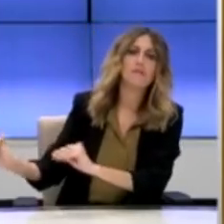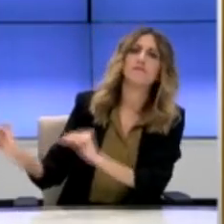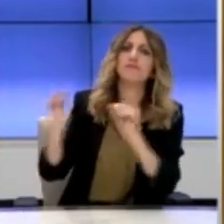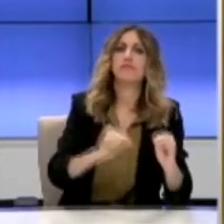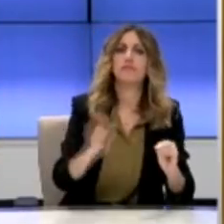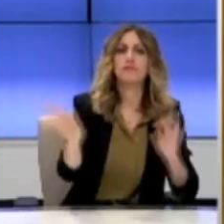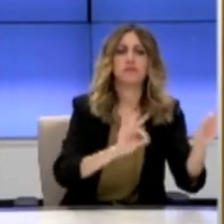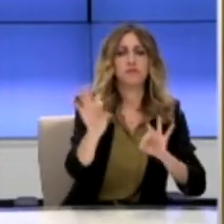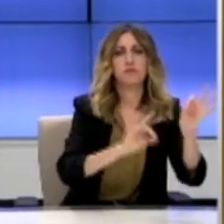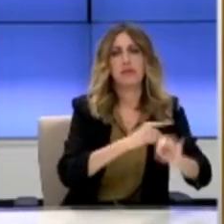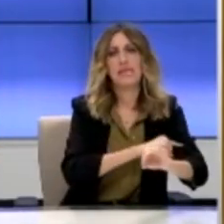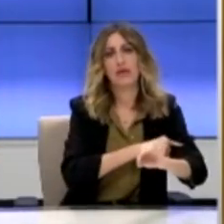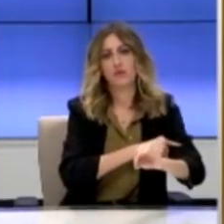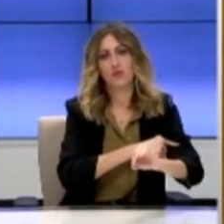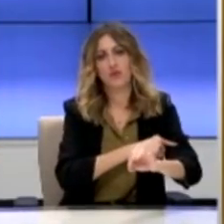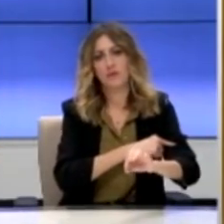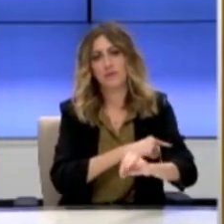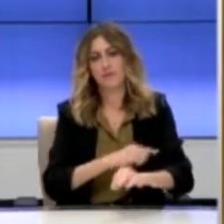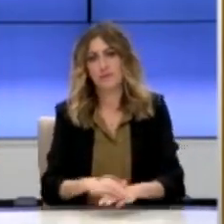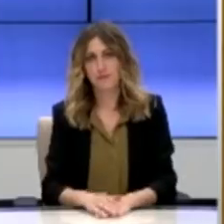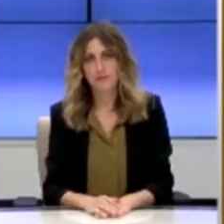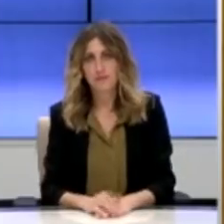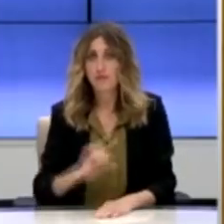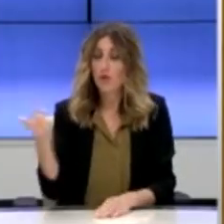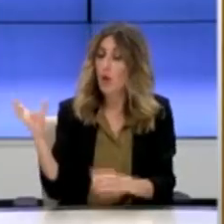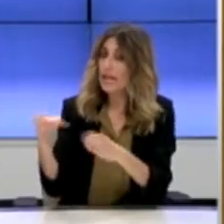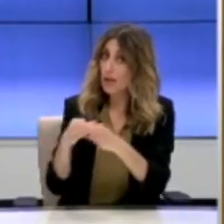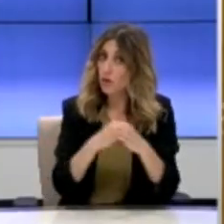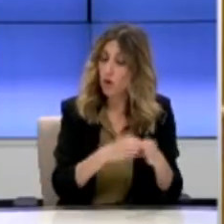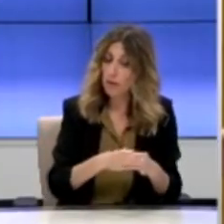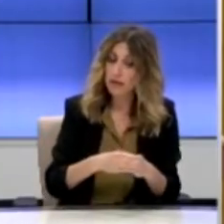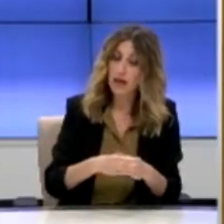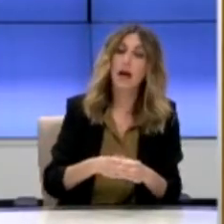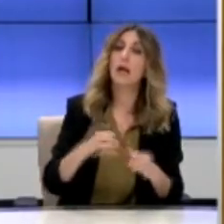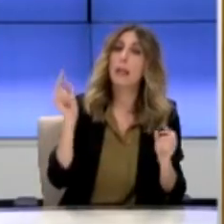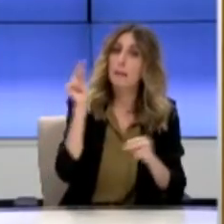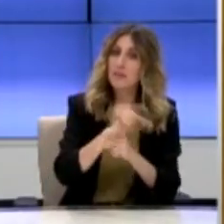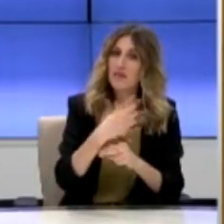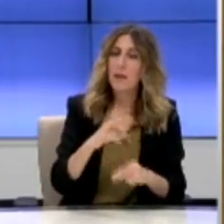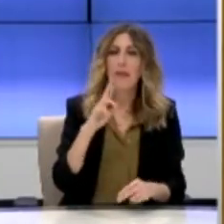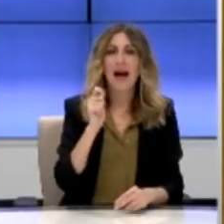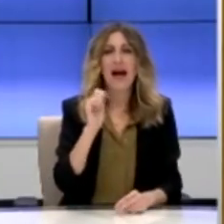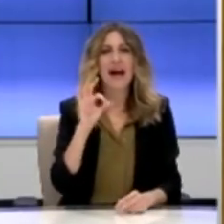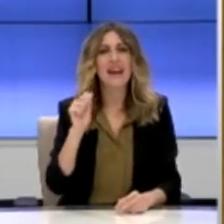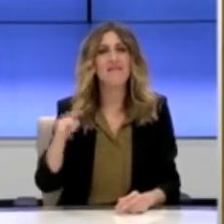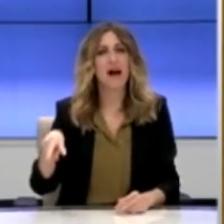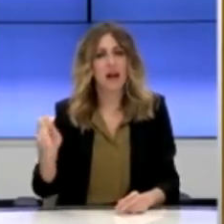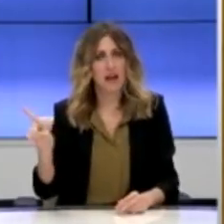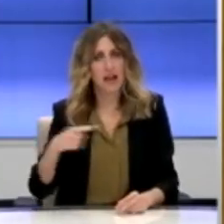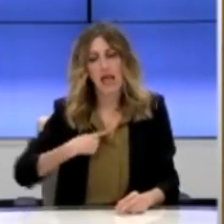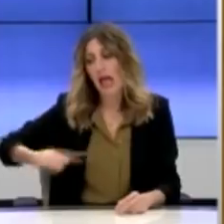της αντιπολίτευσης πλην Κουκουέ και Μέρα. Δεν λέμε για όλα τα ραφάλ, μιλάμε για ένα